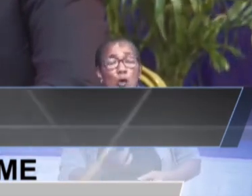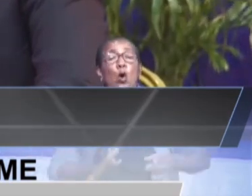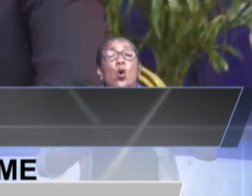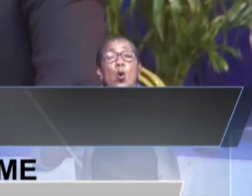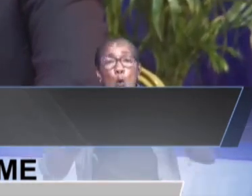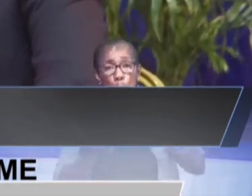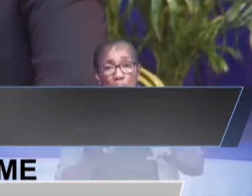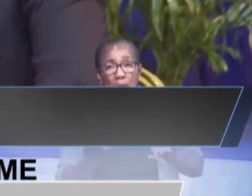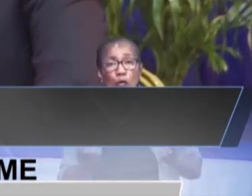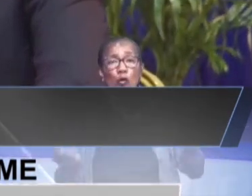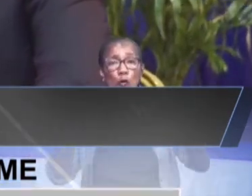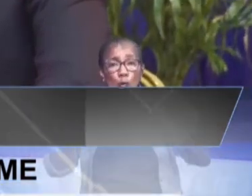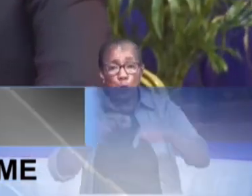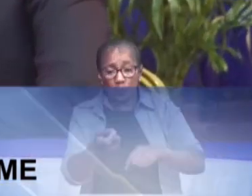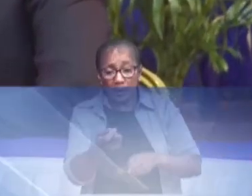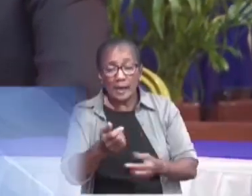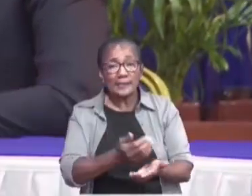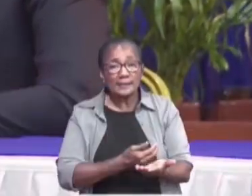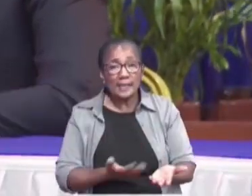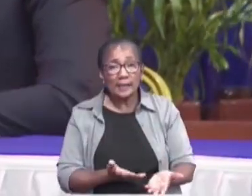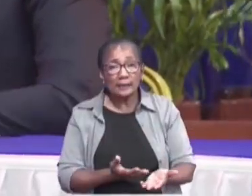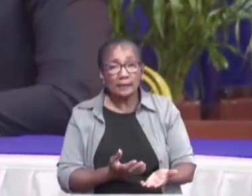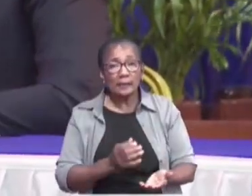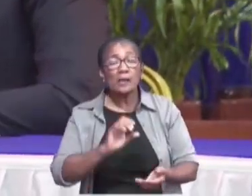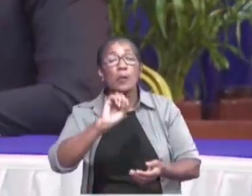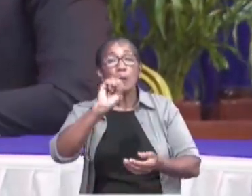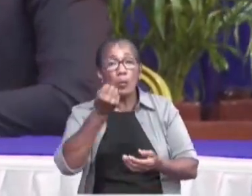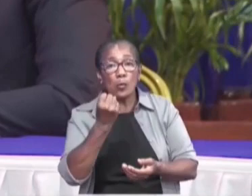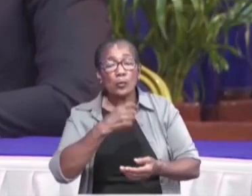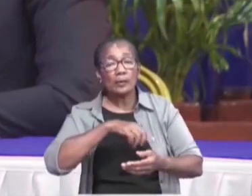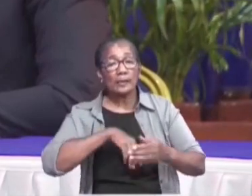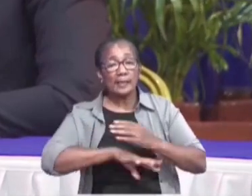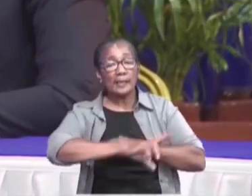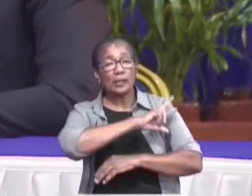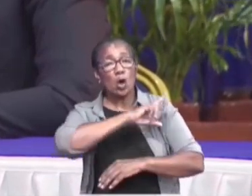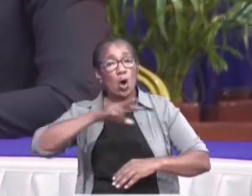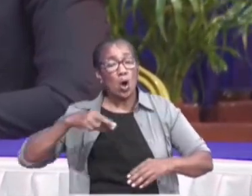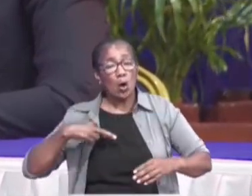komen. En dan moeten we gaan kijken wat mogelijk is binnen onze